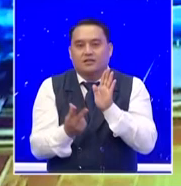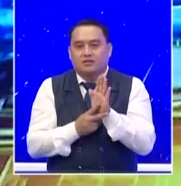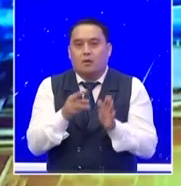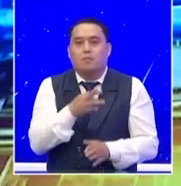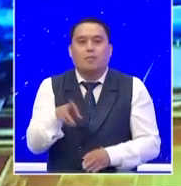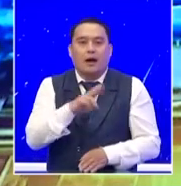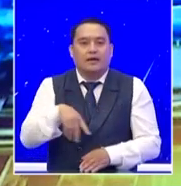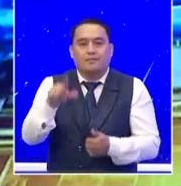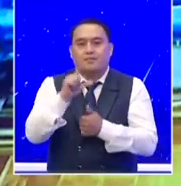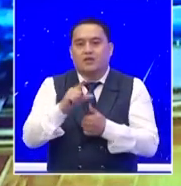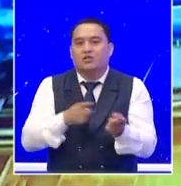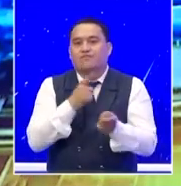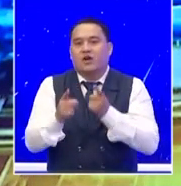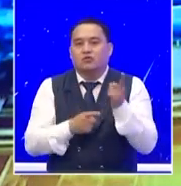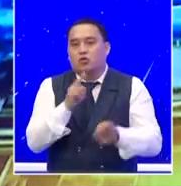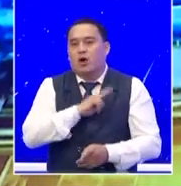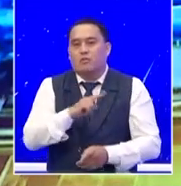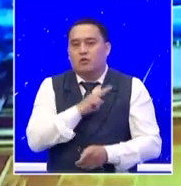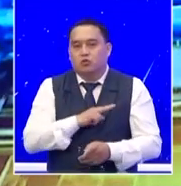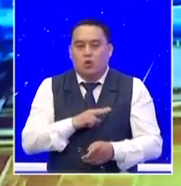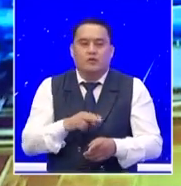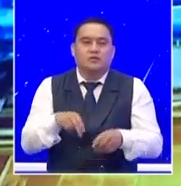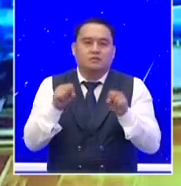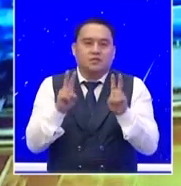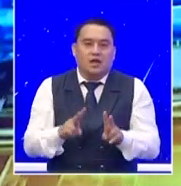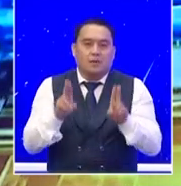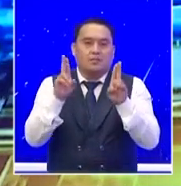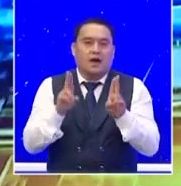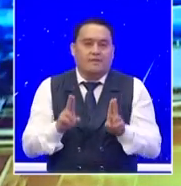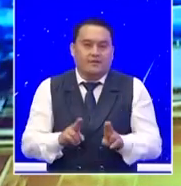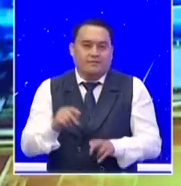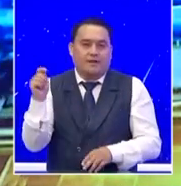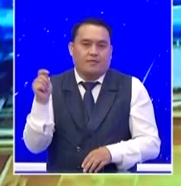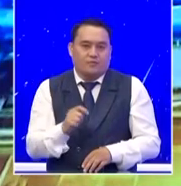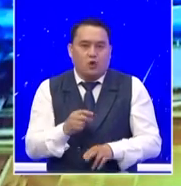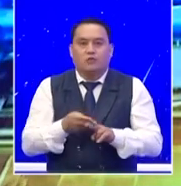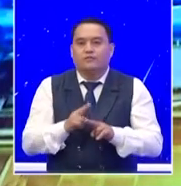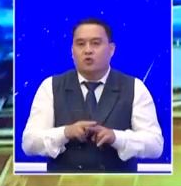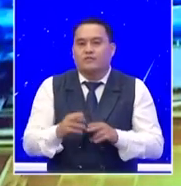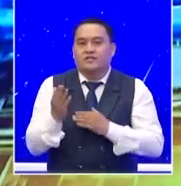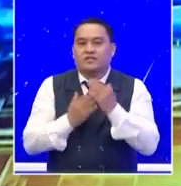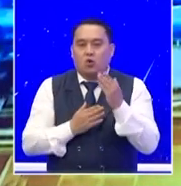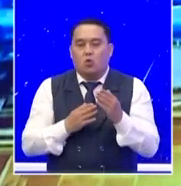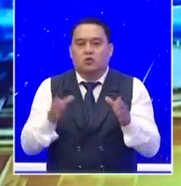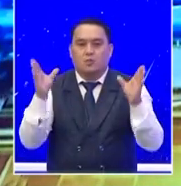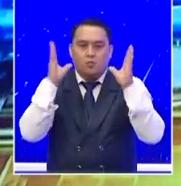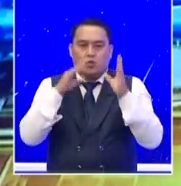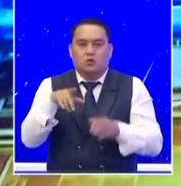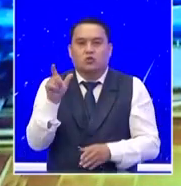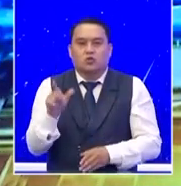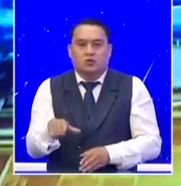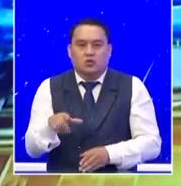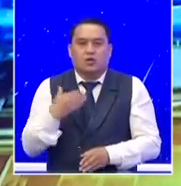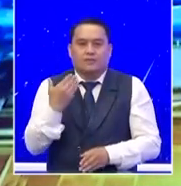мая мечети возобновят свою деятельность, но с определенными правилами посещения. Об этом заявил верховный муфти Казахстана Наурызбай